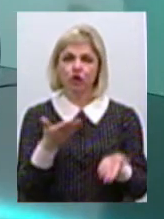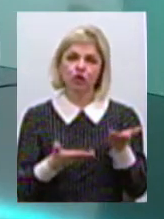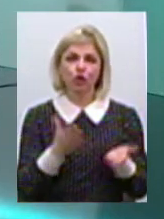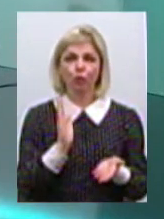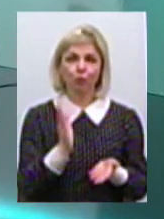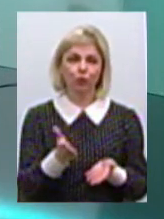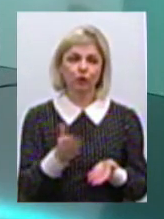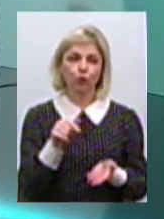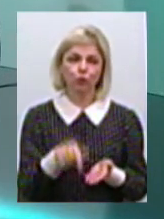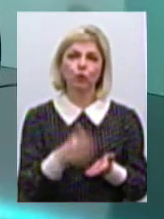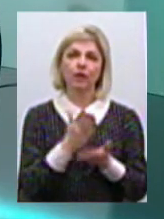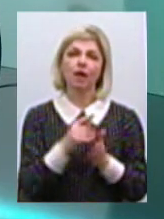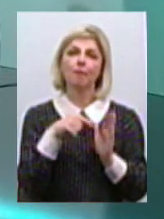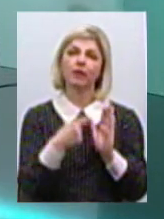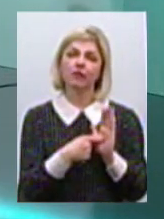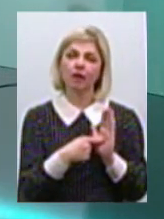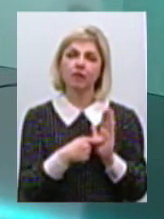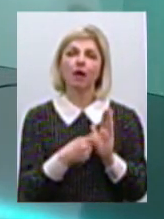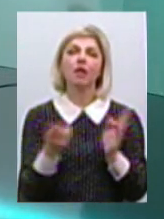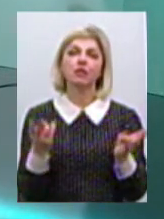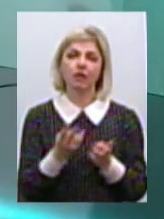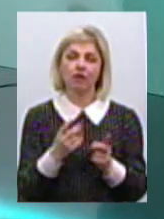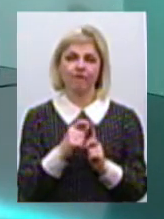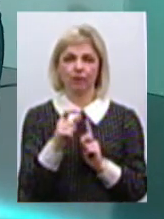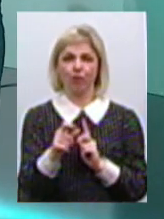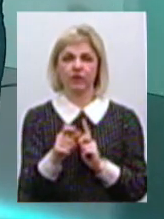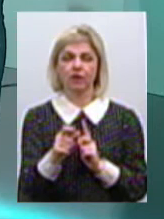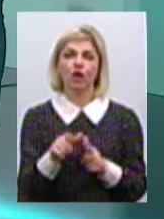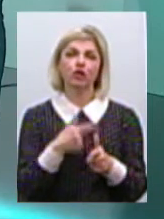ну, тут є питання, яке потребує відповіді.